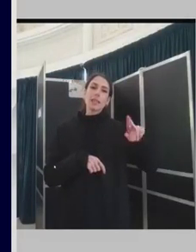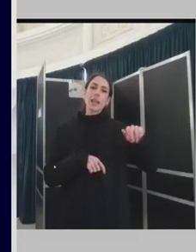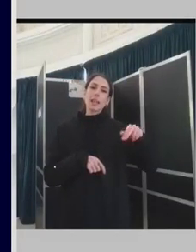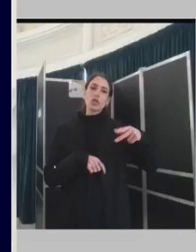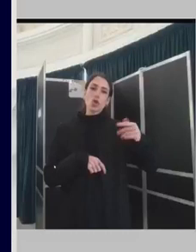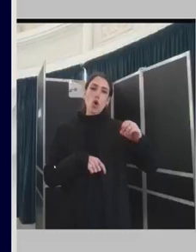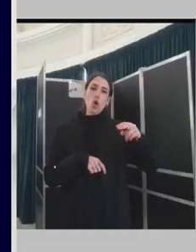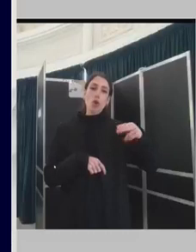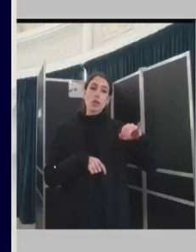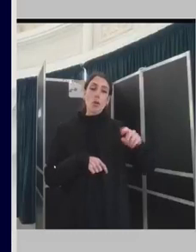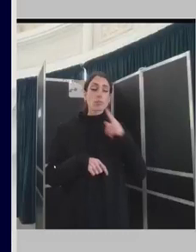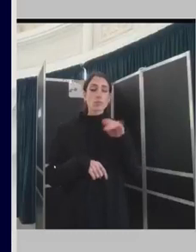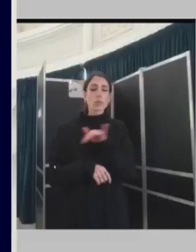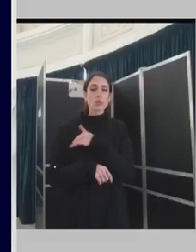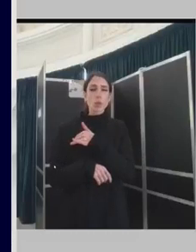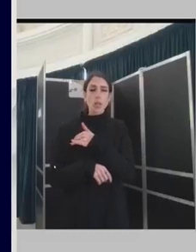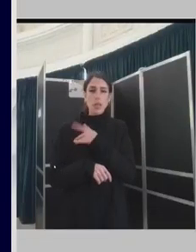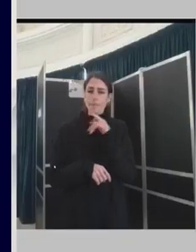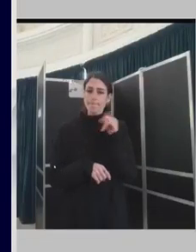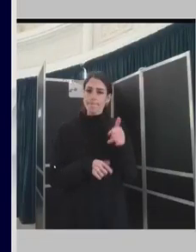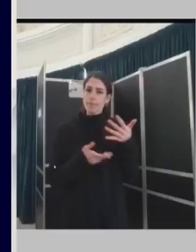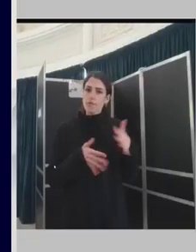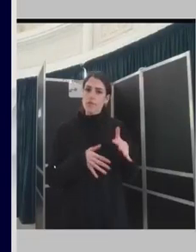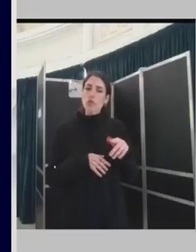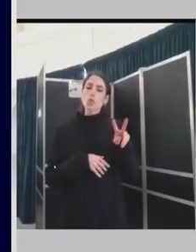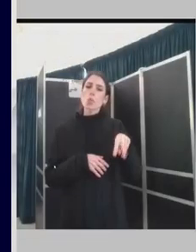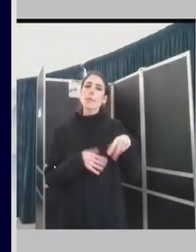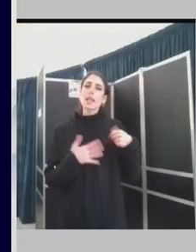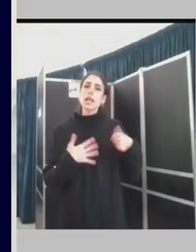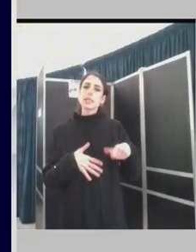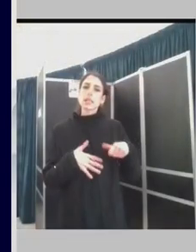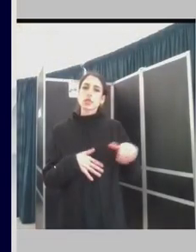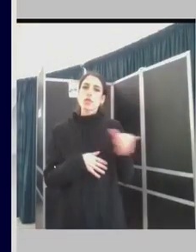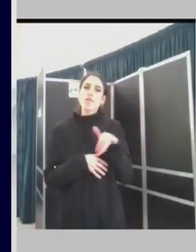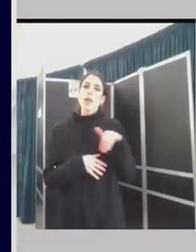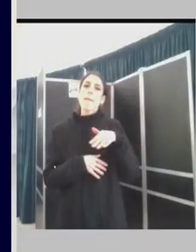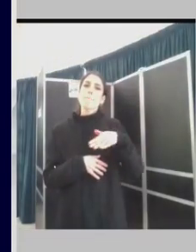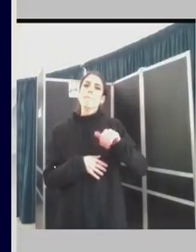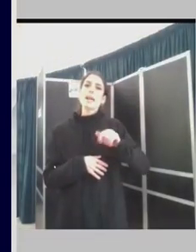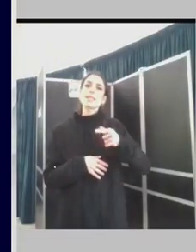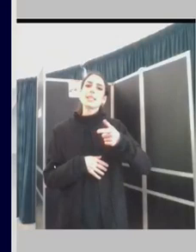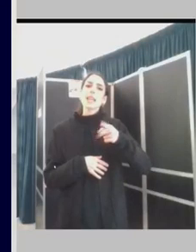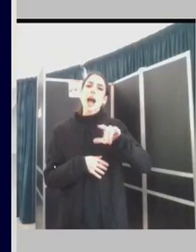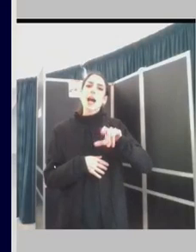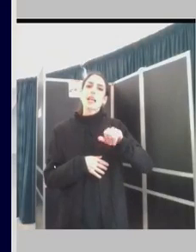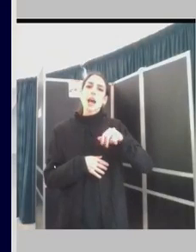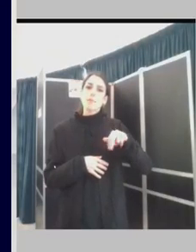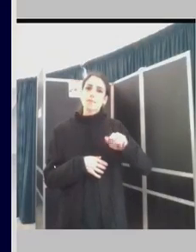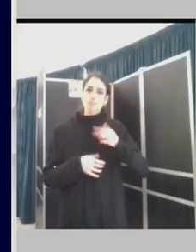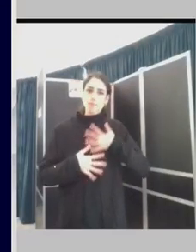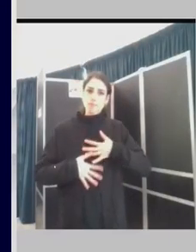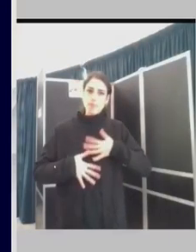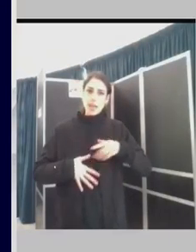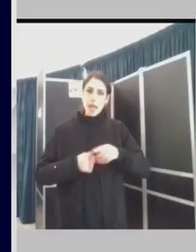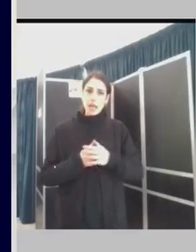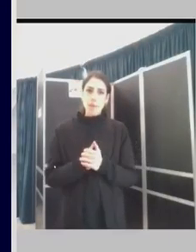2016 a Via della Magliana. Sara voglio introdurre un attimo Sara, che Sara